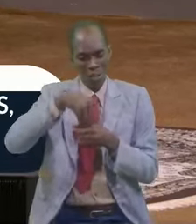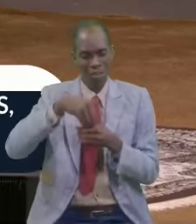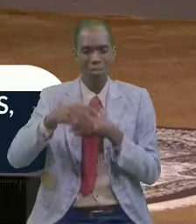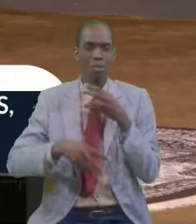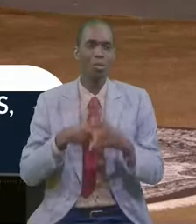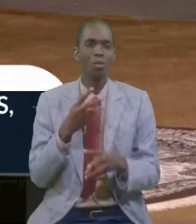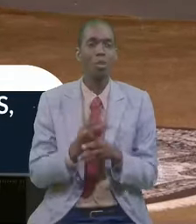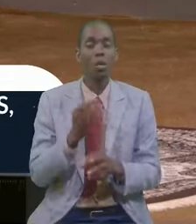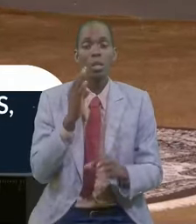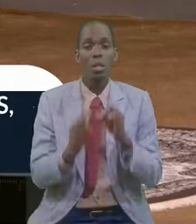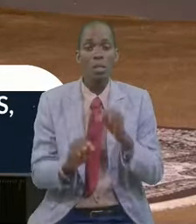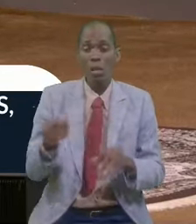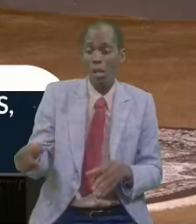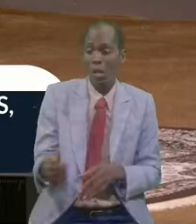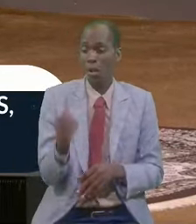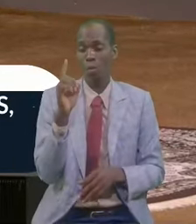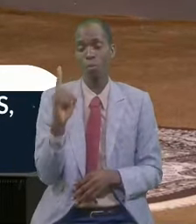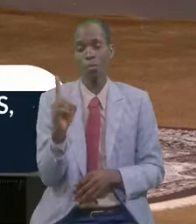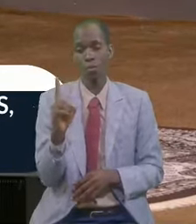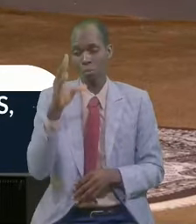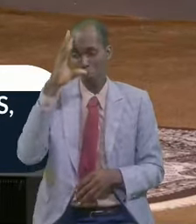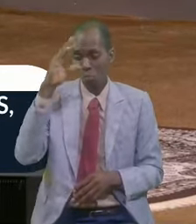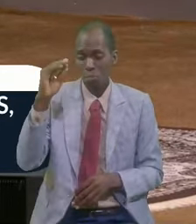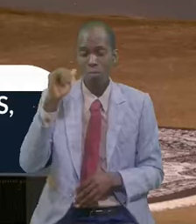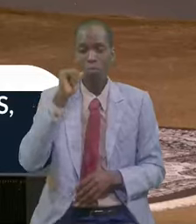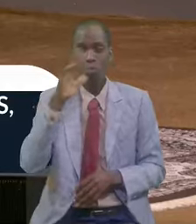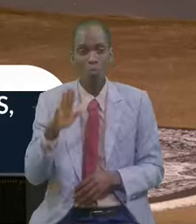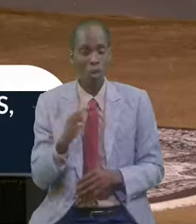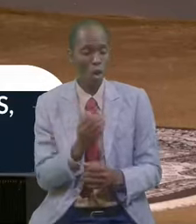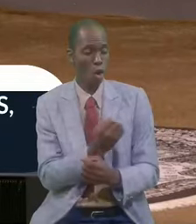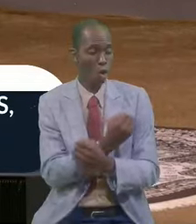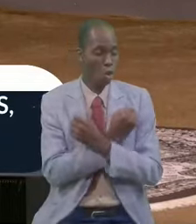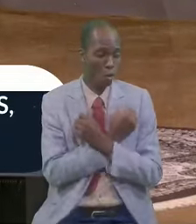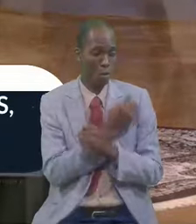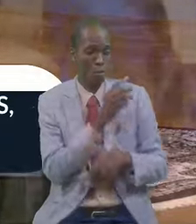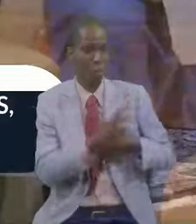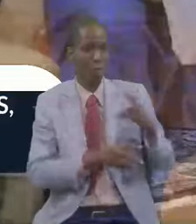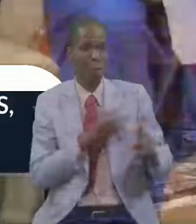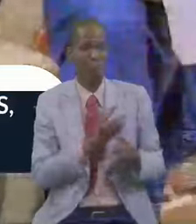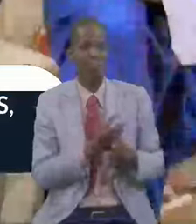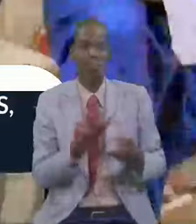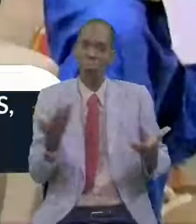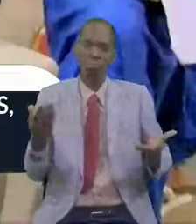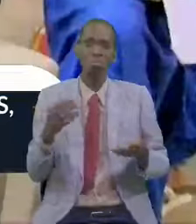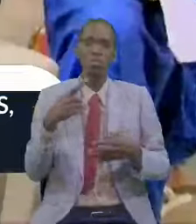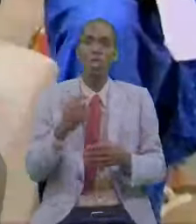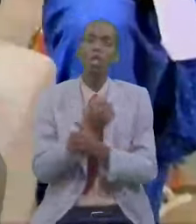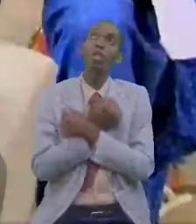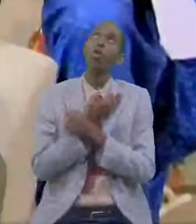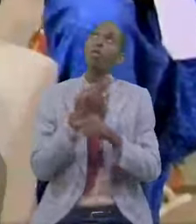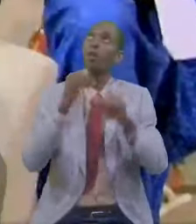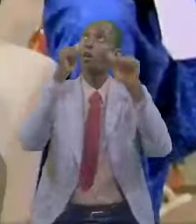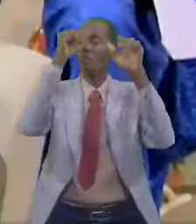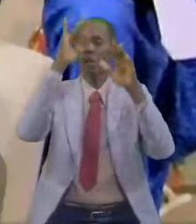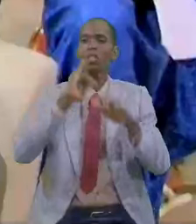ni les choses qui sont dans le monde. Si quelqu'un aime le monde, si quelqu'une aime le monde, l'amour du Père n'est